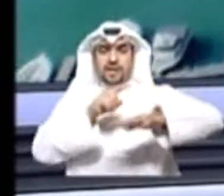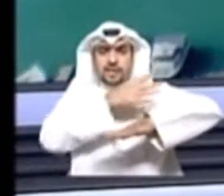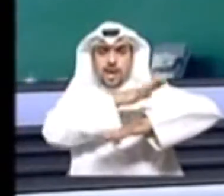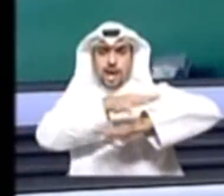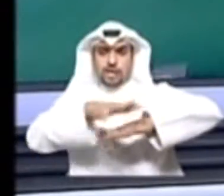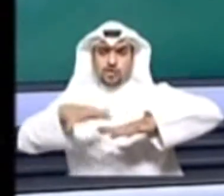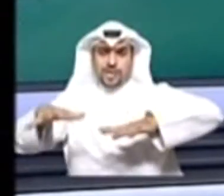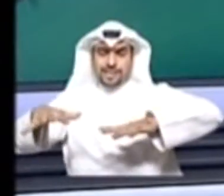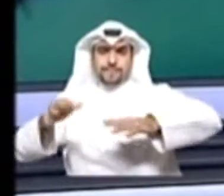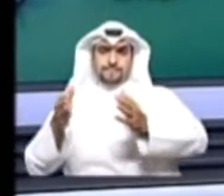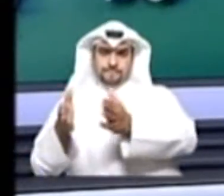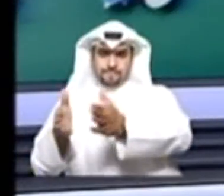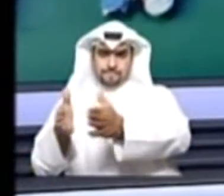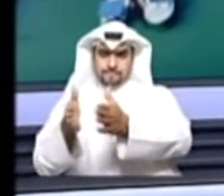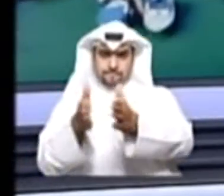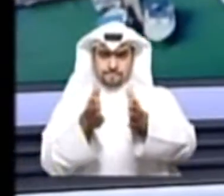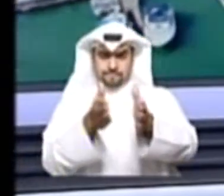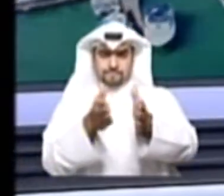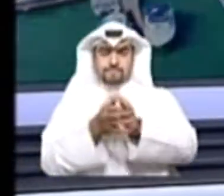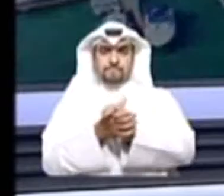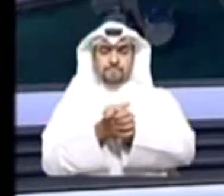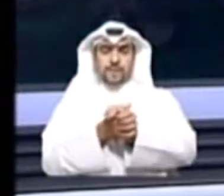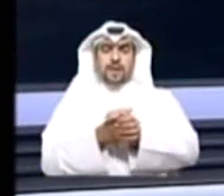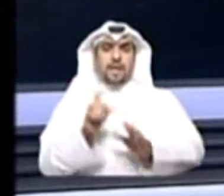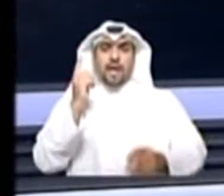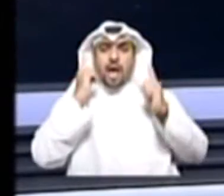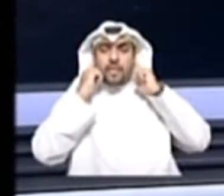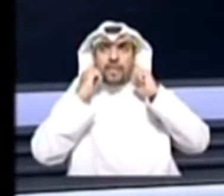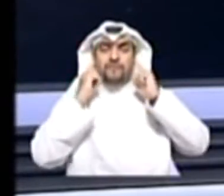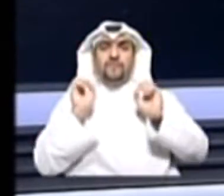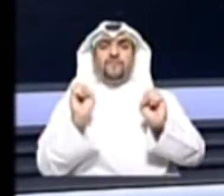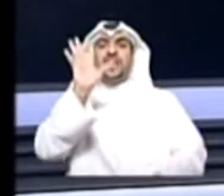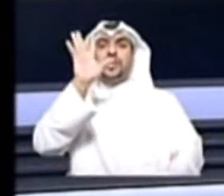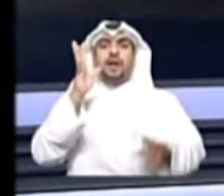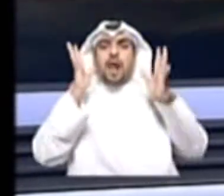والجزر الثاني في 9:50 مساء. أذان الفجر راح يكون إن شاء الله الساعة